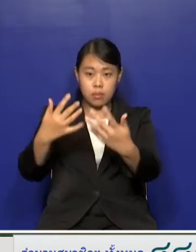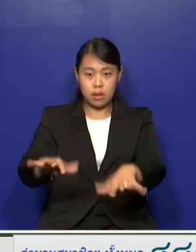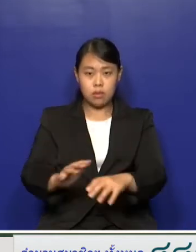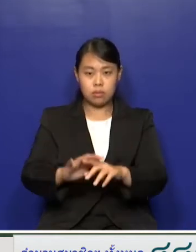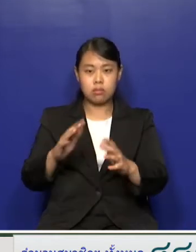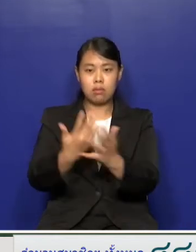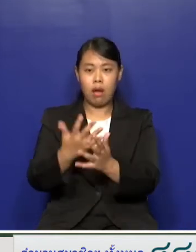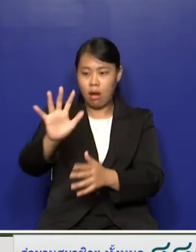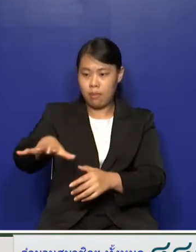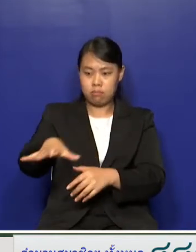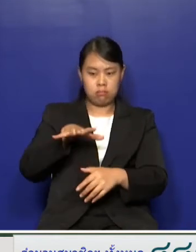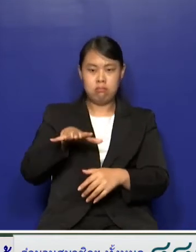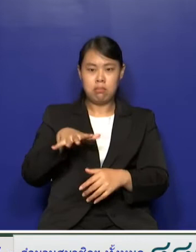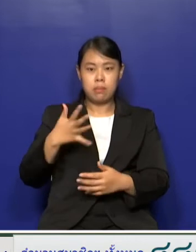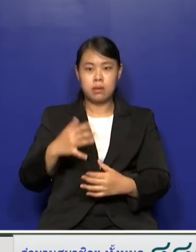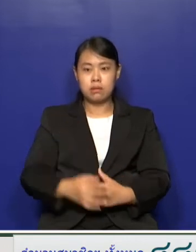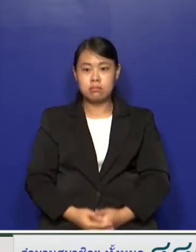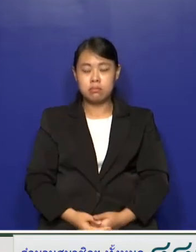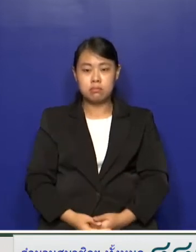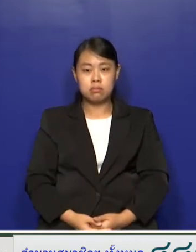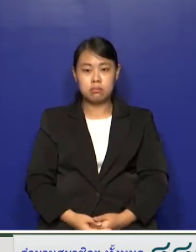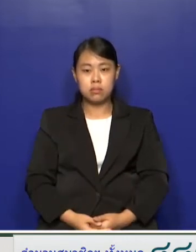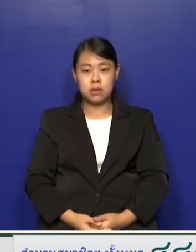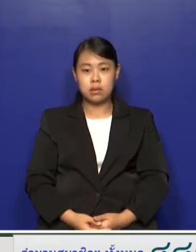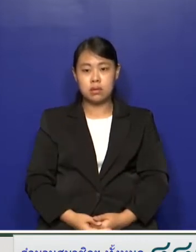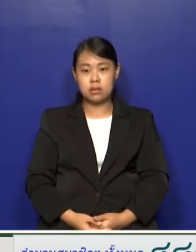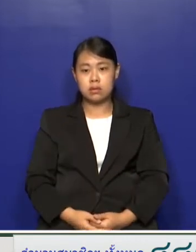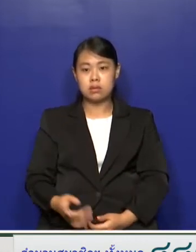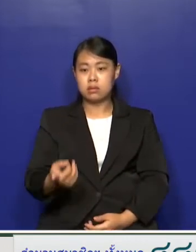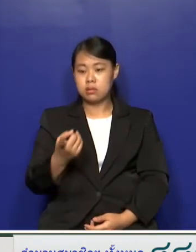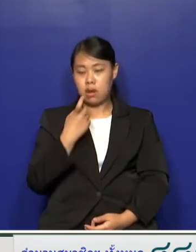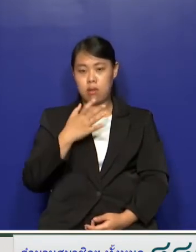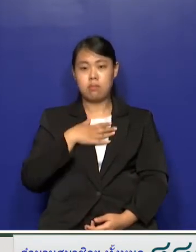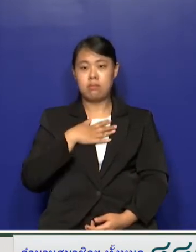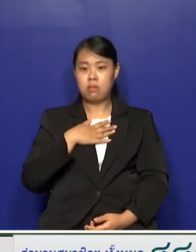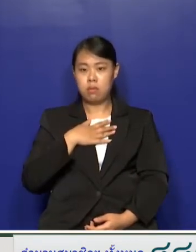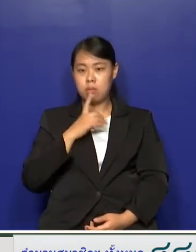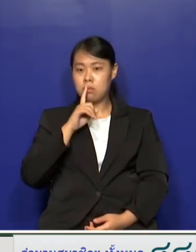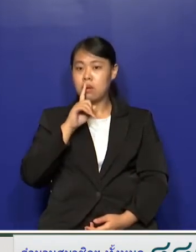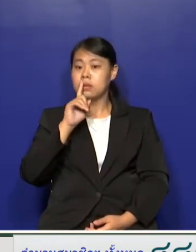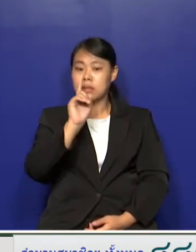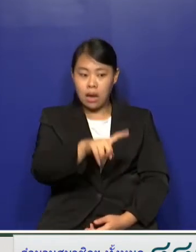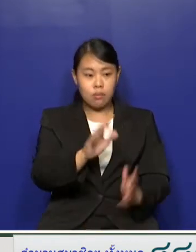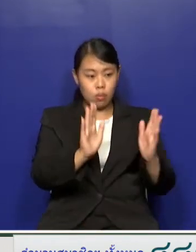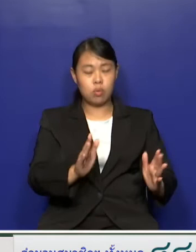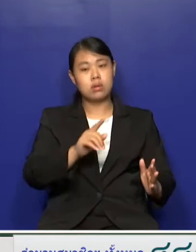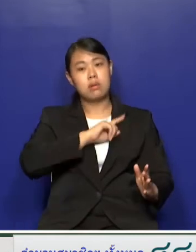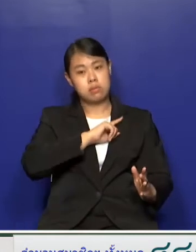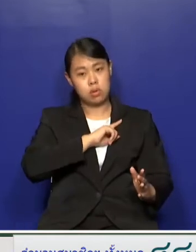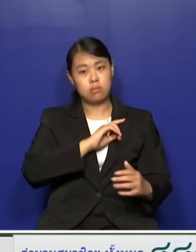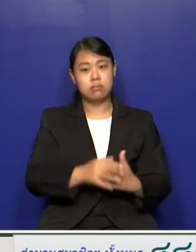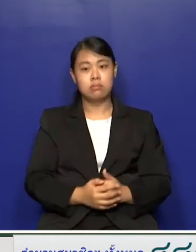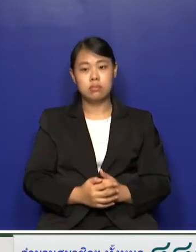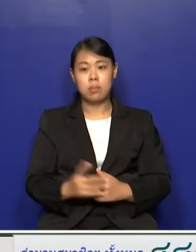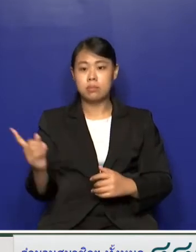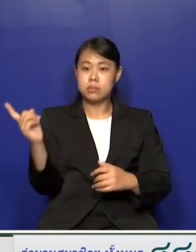เดียวท้ามาที่บอกว่าจะต้องทำยังไงผมบอกว่าต้องถามเจ้าหน้าที่เขาไปถามเจ้าหน้าที่ที่ให้กรอบคำตอบได้ยัง